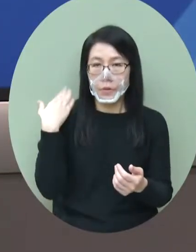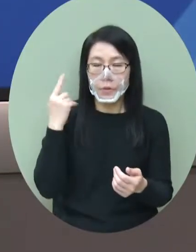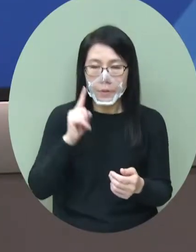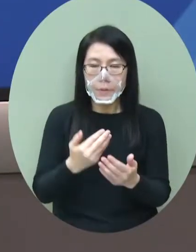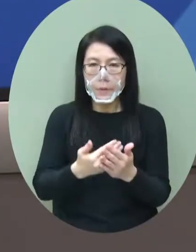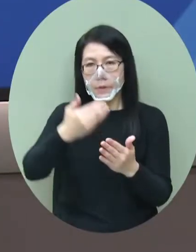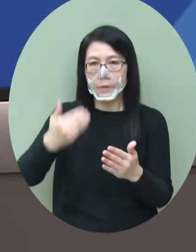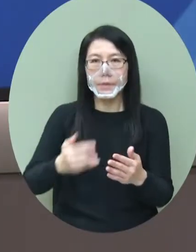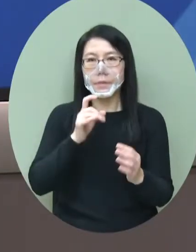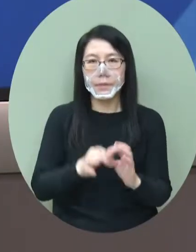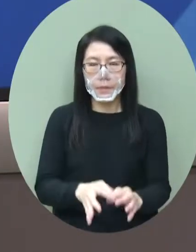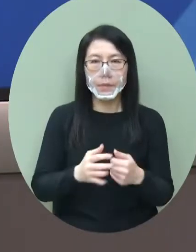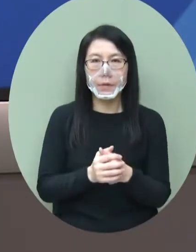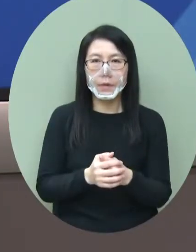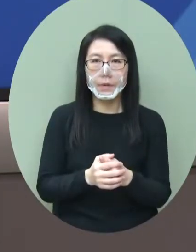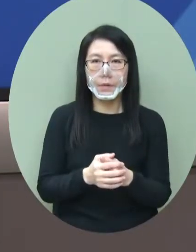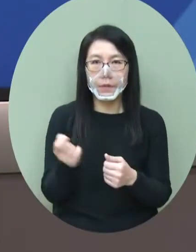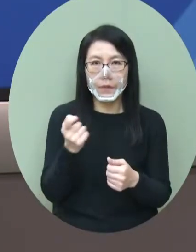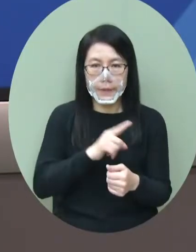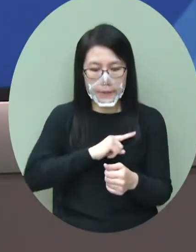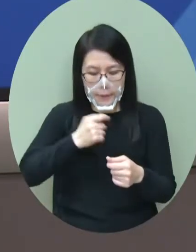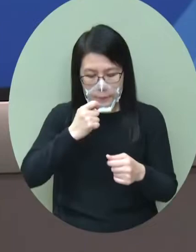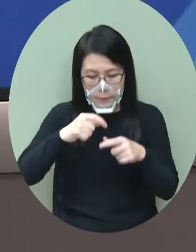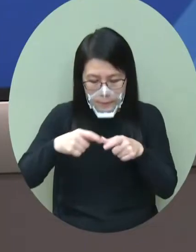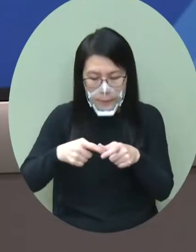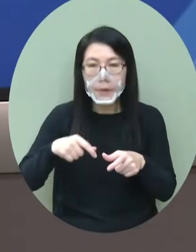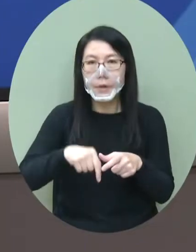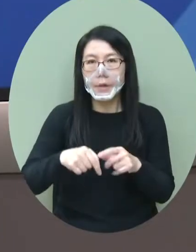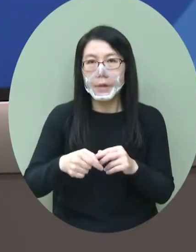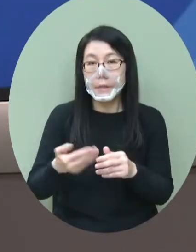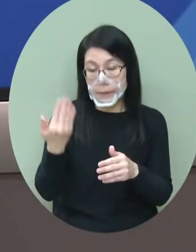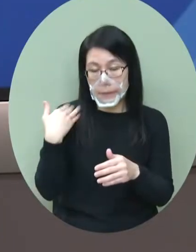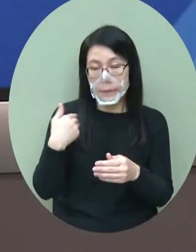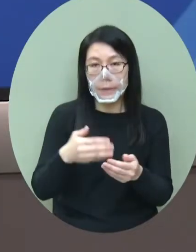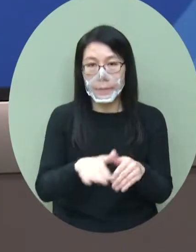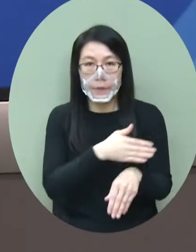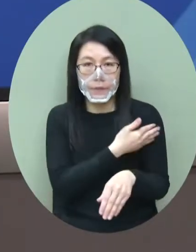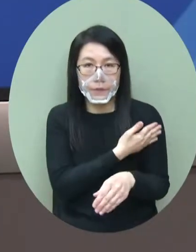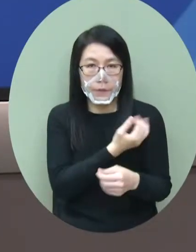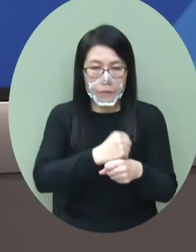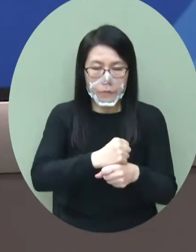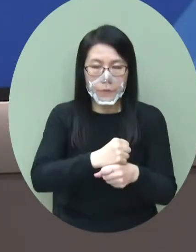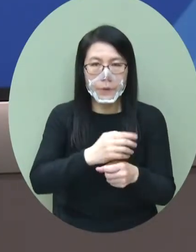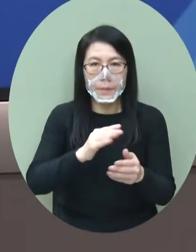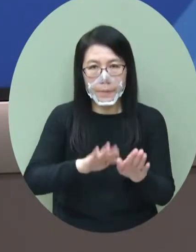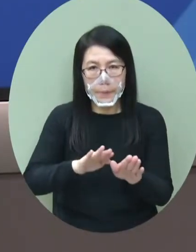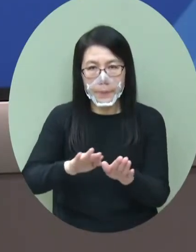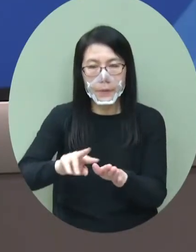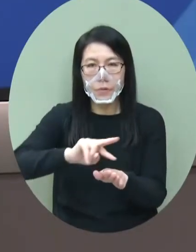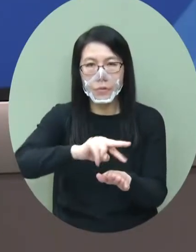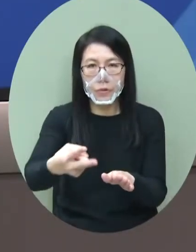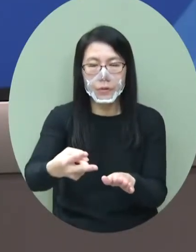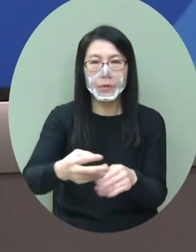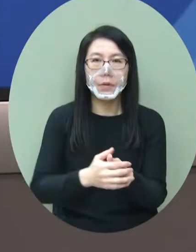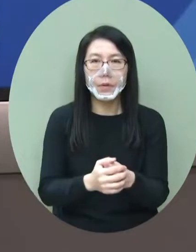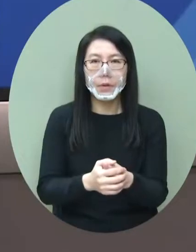况呢，也有转变。上个星期呢，如果大家可以看到，就是快速测试包呢，我们最初呢只是给前线人员等等，可